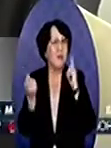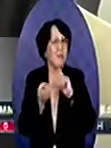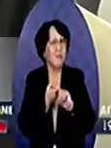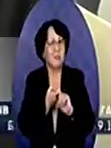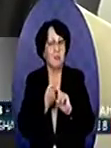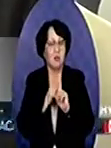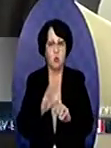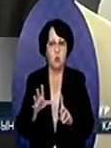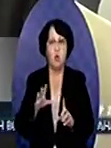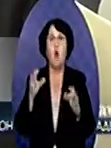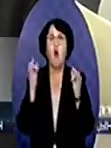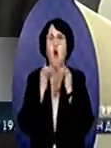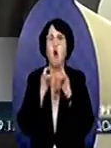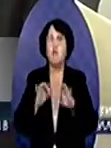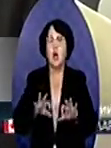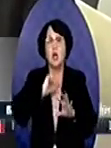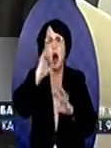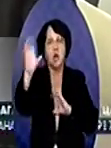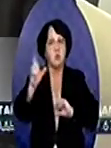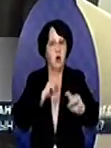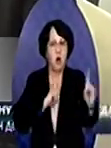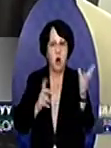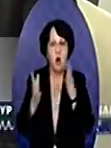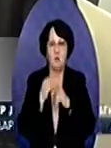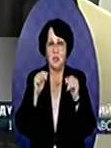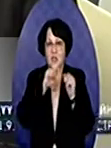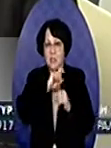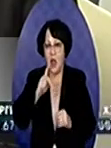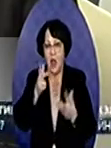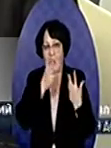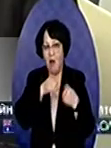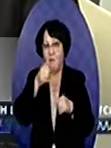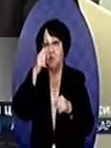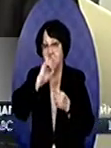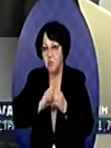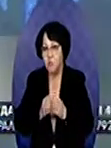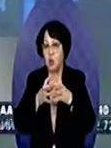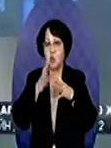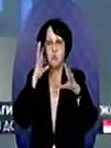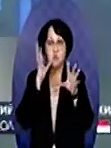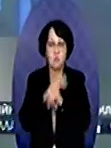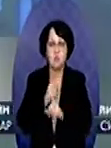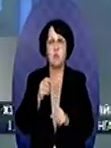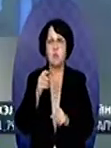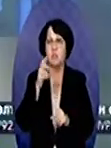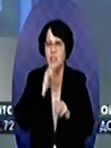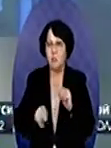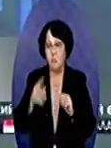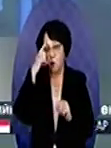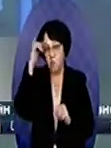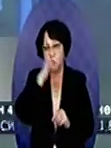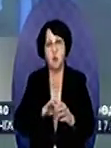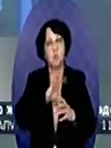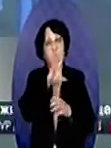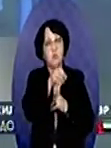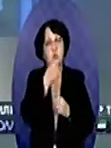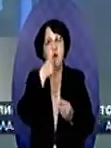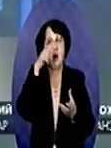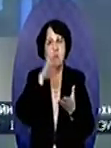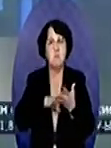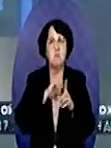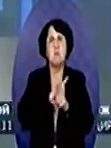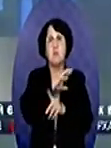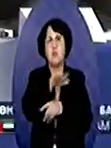онлайн платформ үүсгэнэ. Зөвхөн зээлийн хяналтанд ч биш, Монгол улс олон улсын өмнө хүлээсэн үүрэг амлалтаа биелүүлэхэд төрийн байгууллагууд